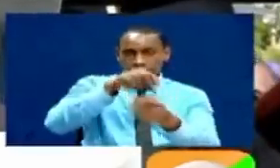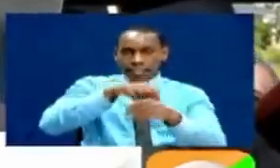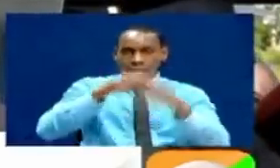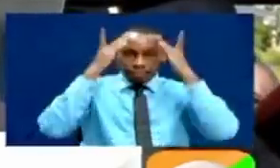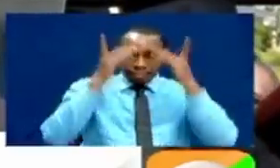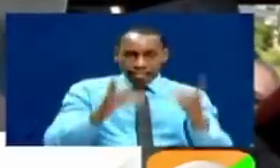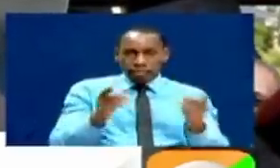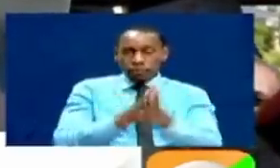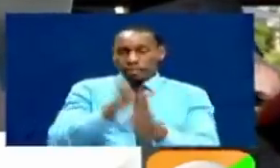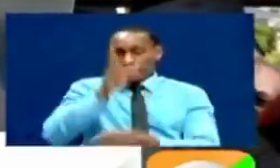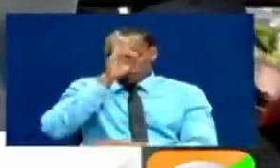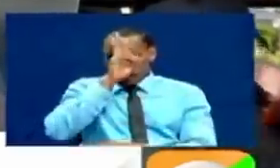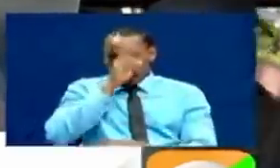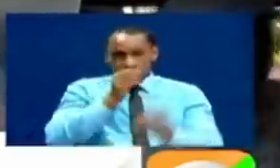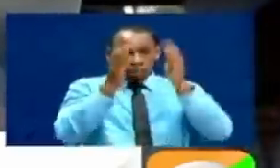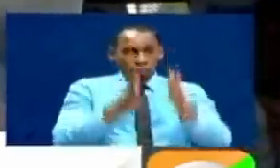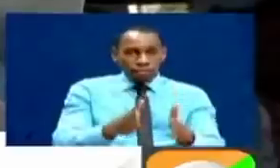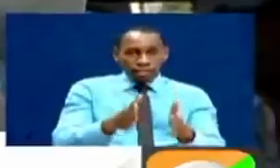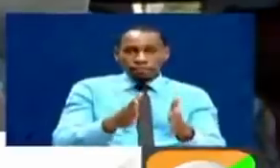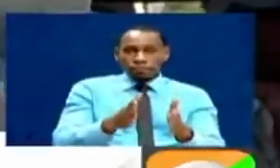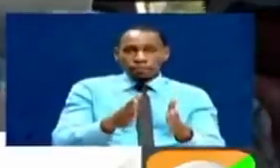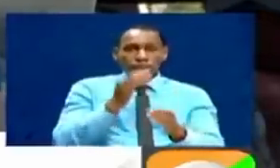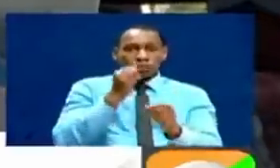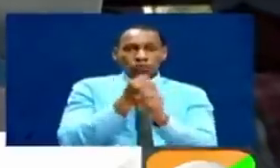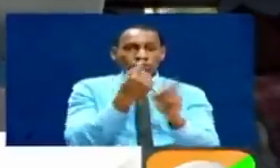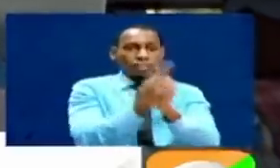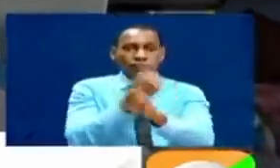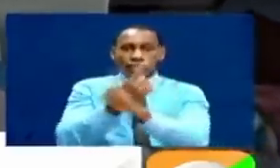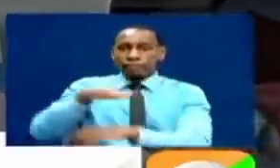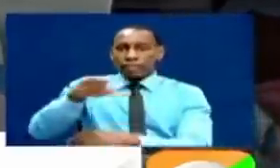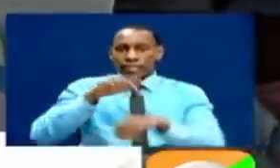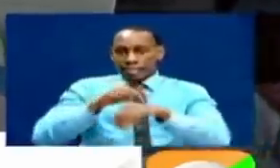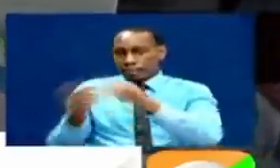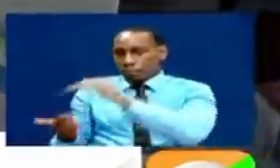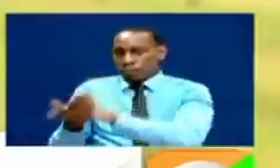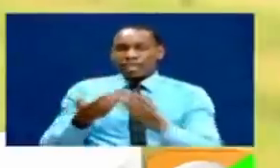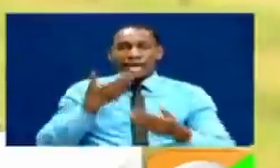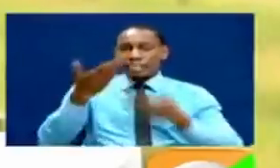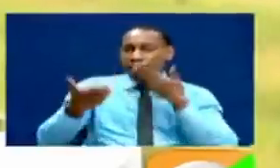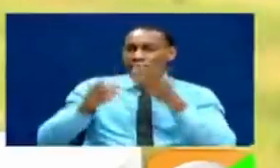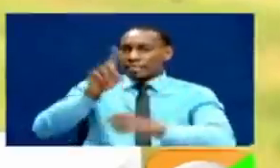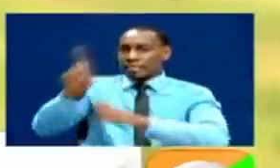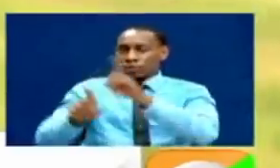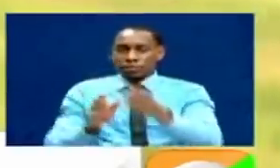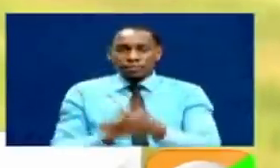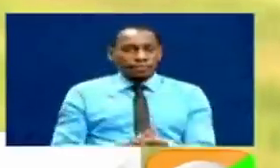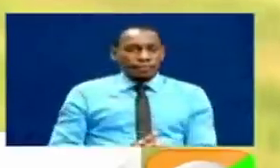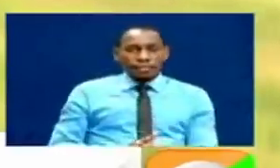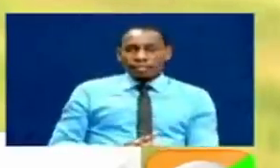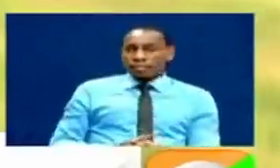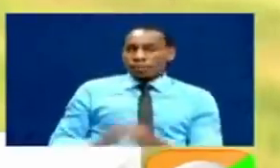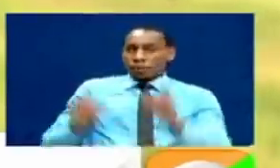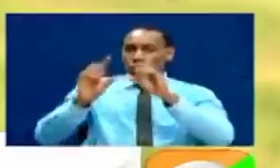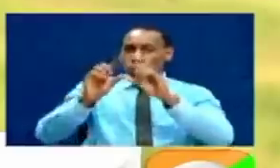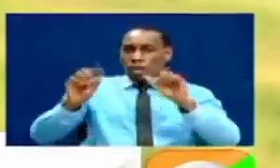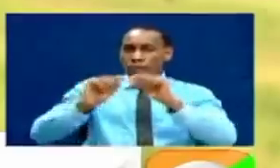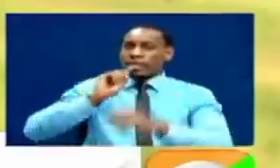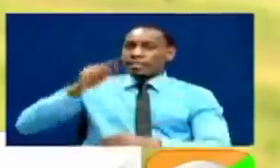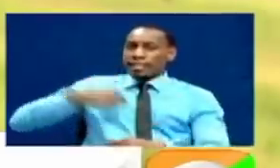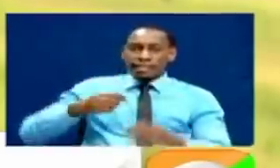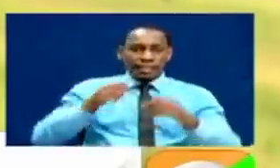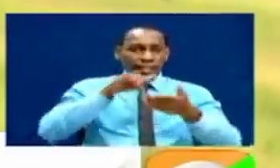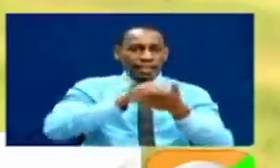decisions. And our officers are going to do that in the various areas. I mean, since morning I've been answering this question. Wanatuambia wao watufungulie